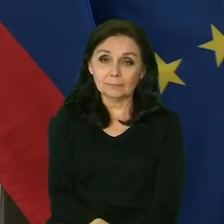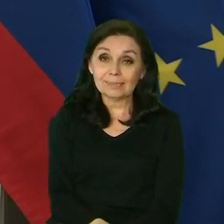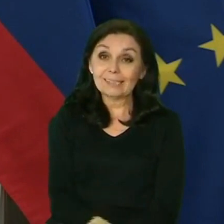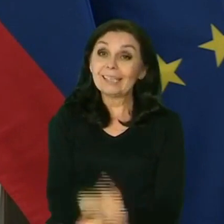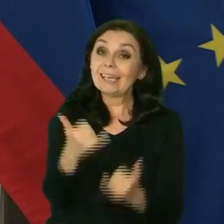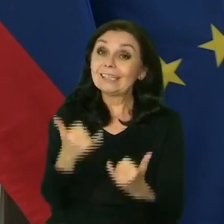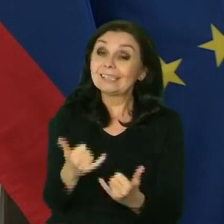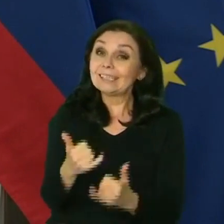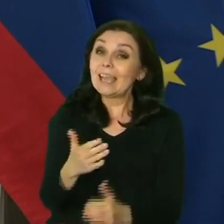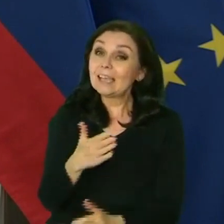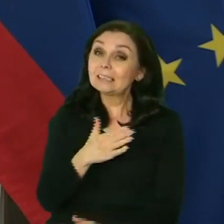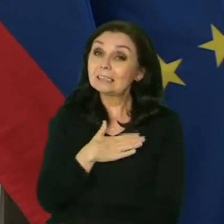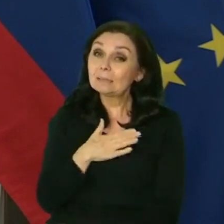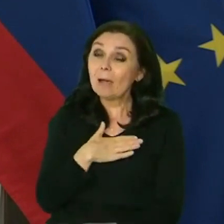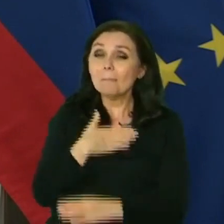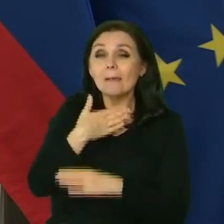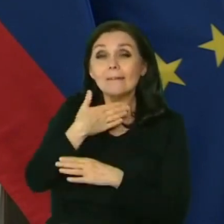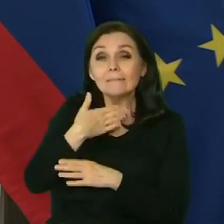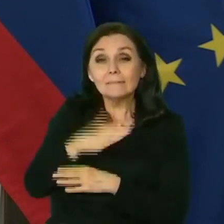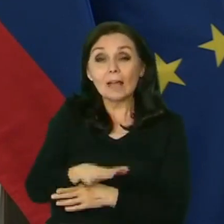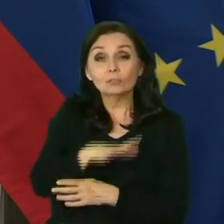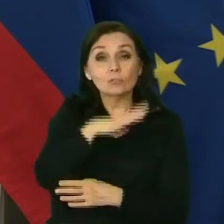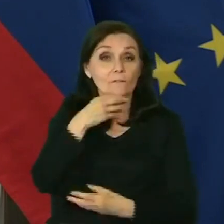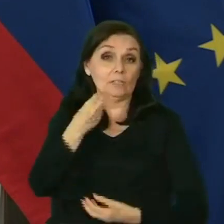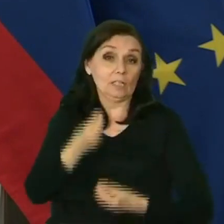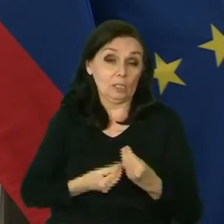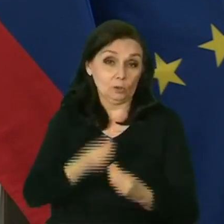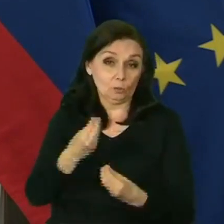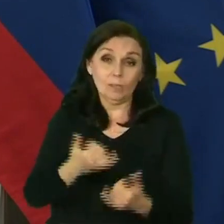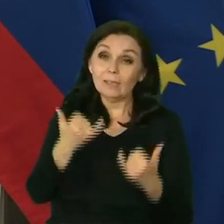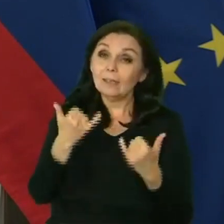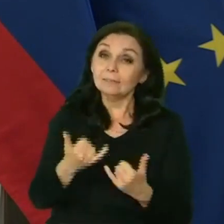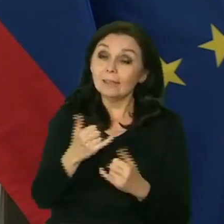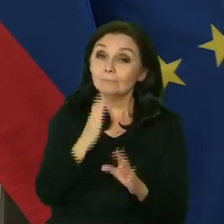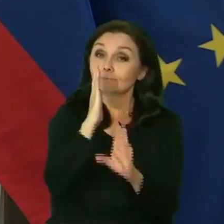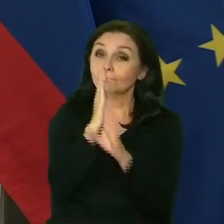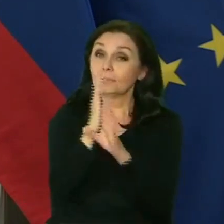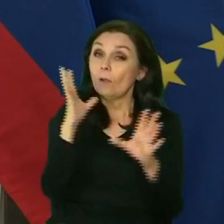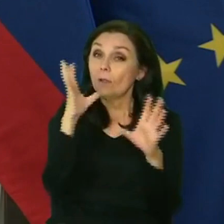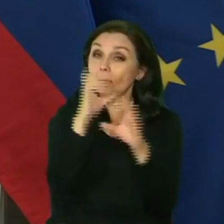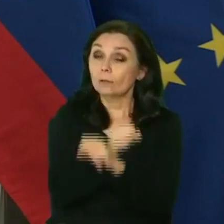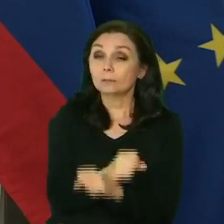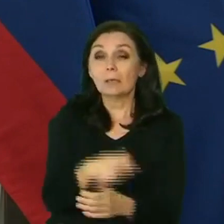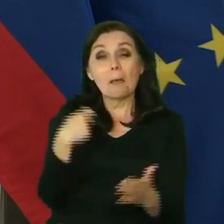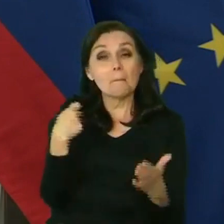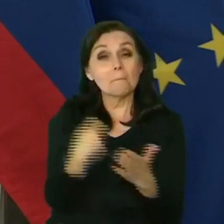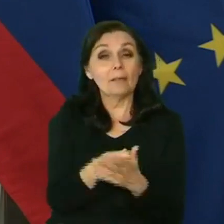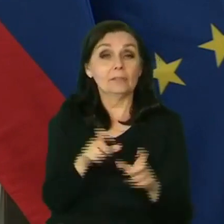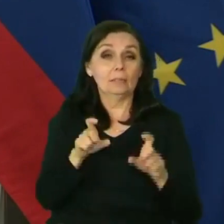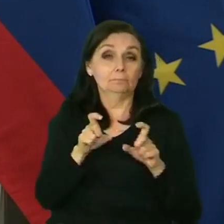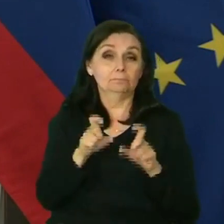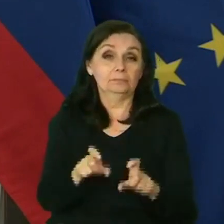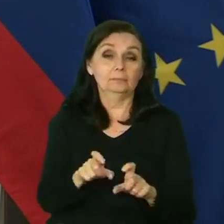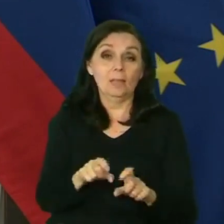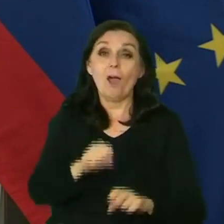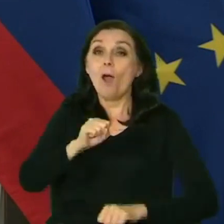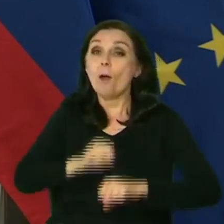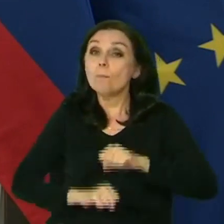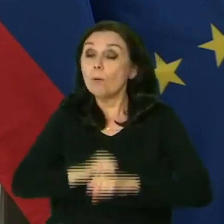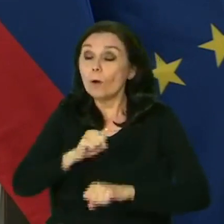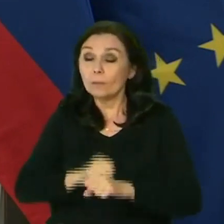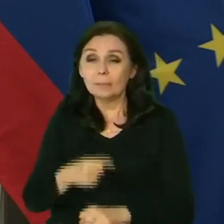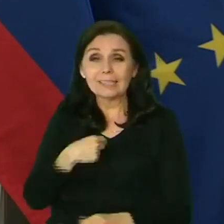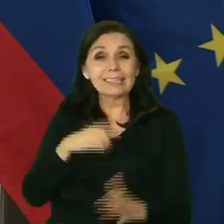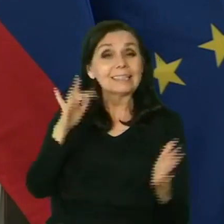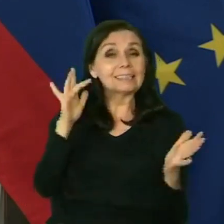Dnes však stojíme na prahu ďalšej veľkej skúšky. Od dnešnej polnoci platia obmedzenia slobody pohybu.